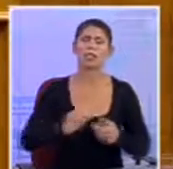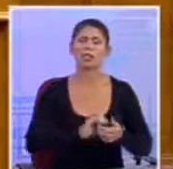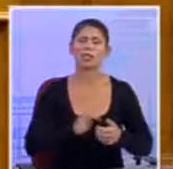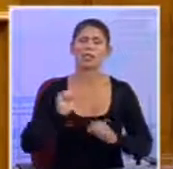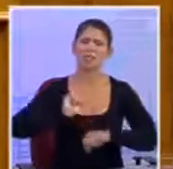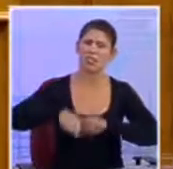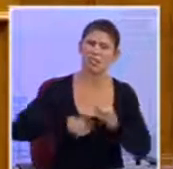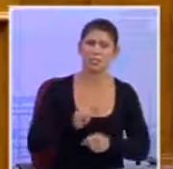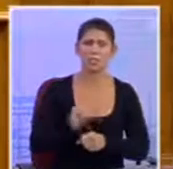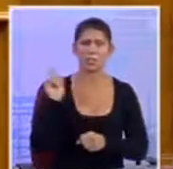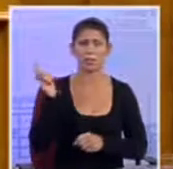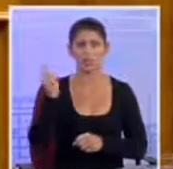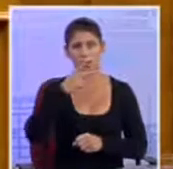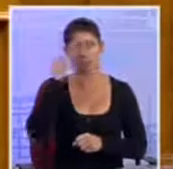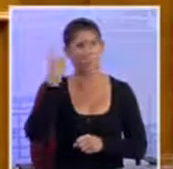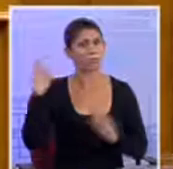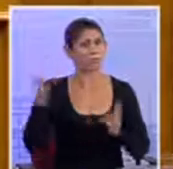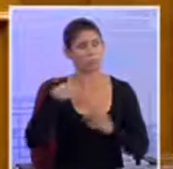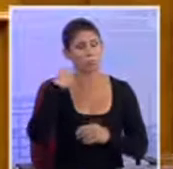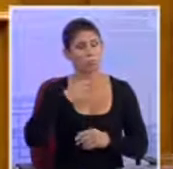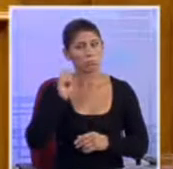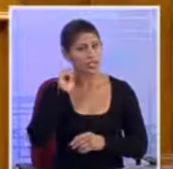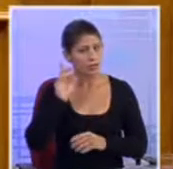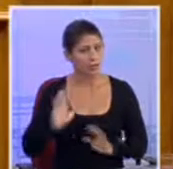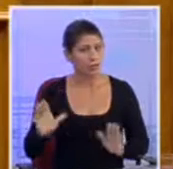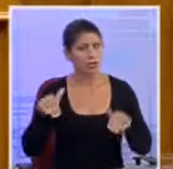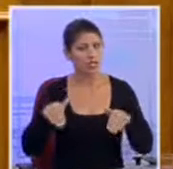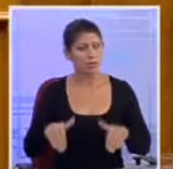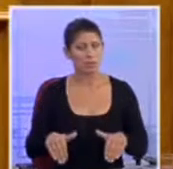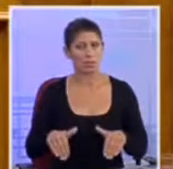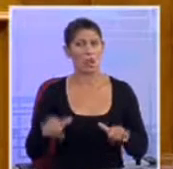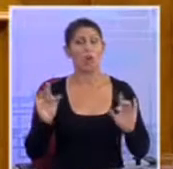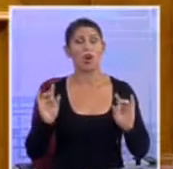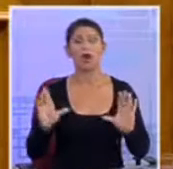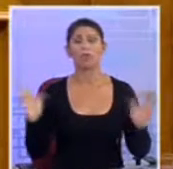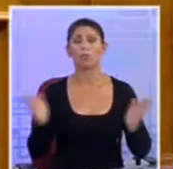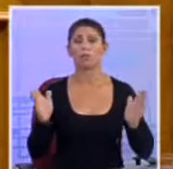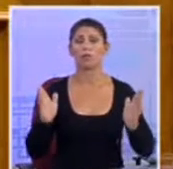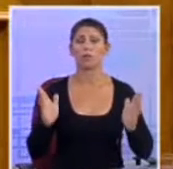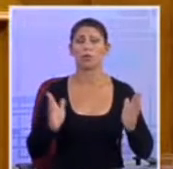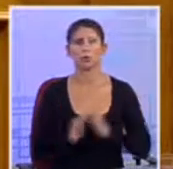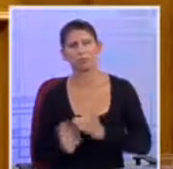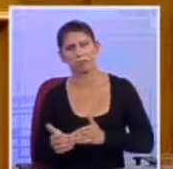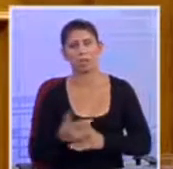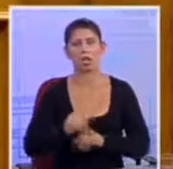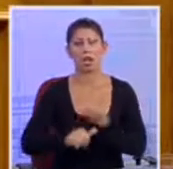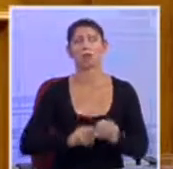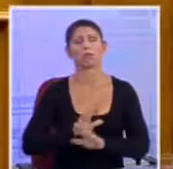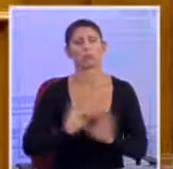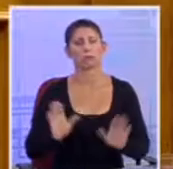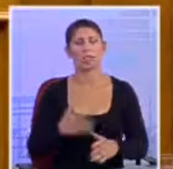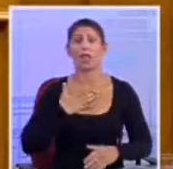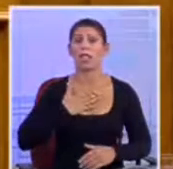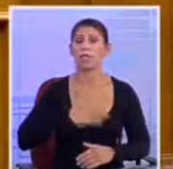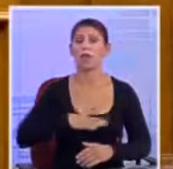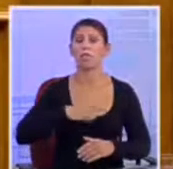πολιτικά δικαιώματα σε οποιαδήποτε μορφή και εκδήλωσή τους θα είναι σεβαστά χωρίς οποιαδήποτε παρέκκληση. Θέλουμε σώματα